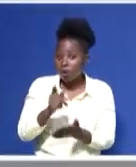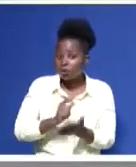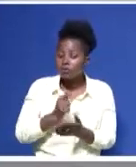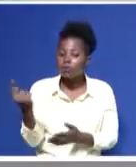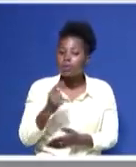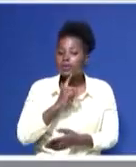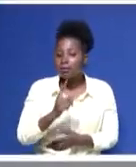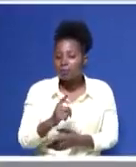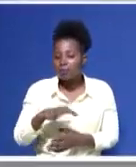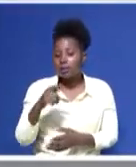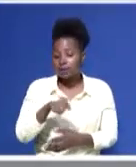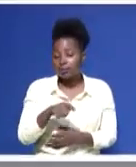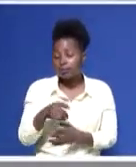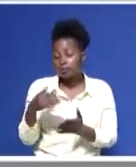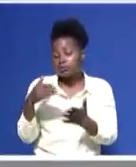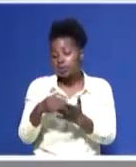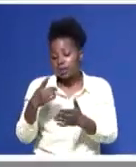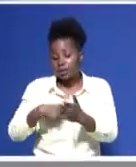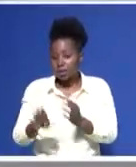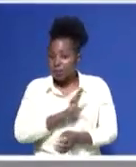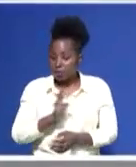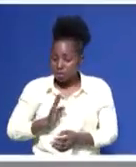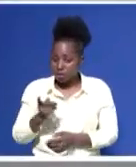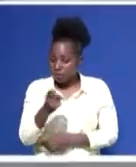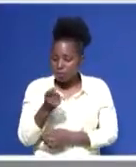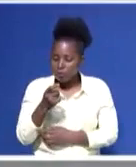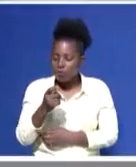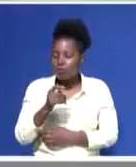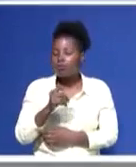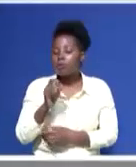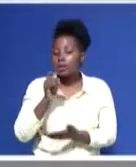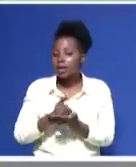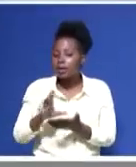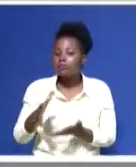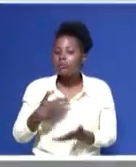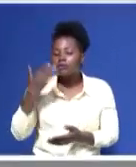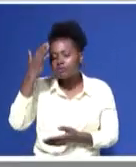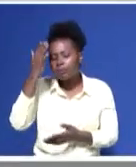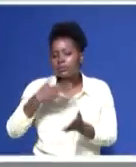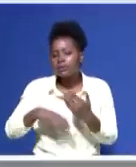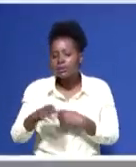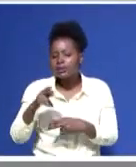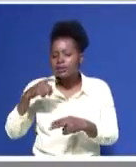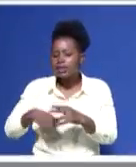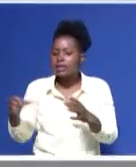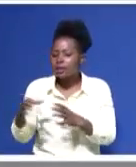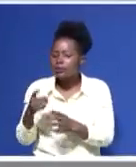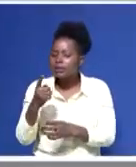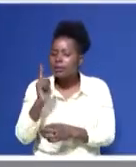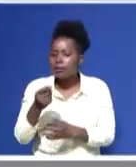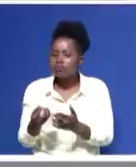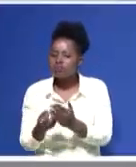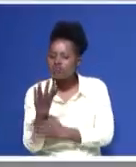na tamko, basi hapa tulifika katika bodi ya mikopo jijini Dar es Salaam kutaka kufahamu zaidi katika kikao hicho ni nini hasa kilibuka